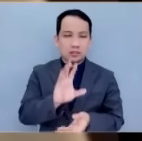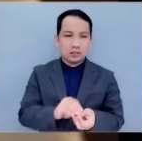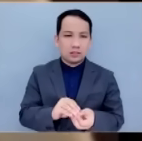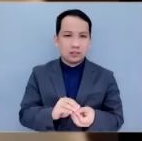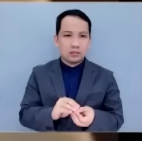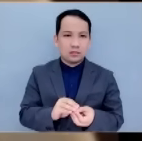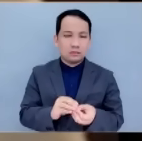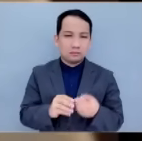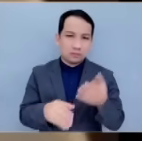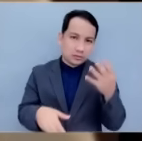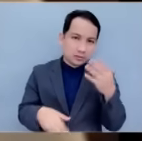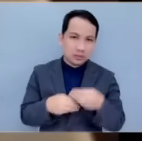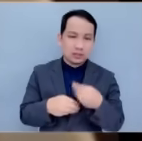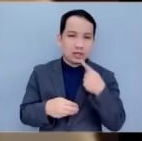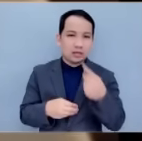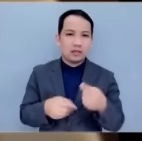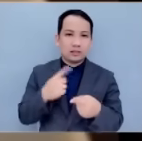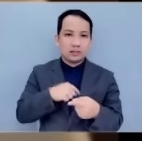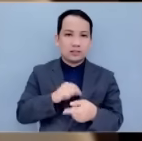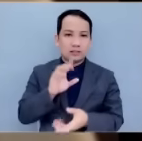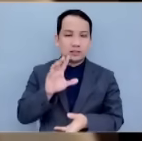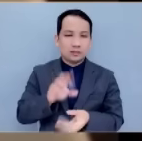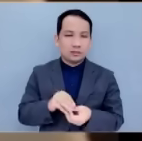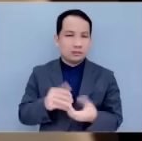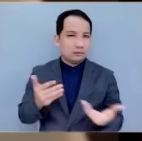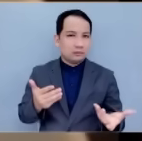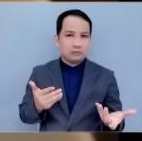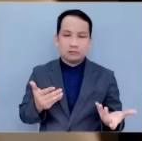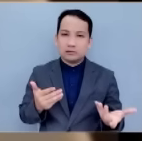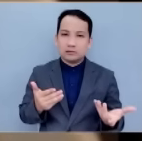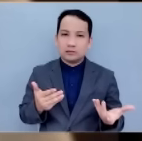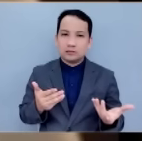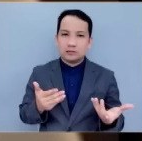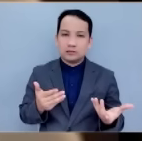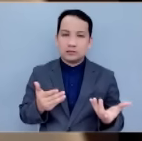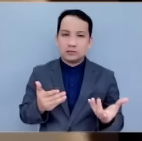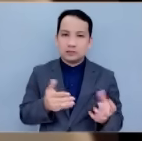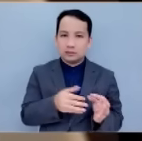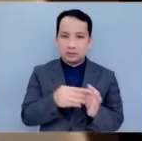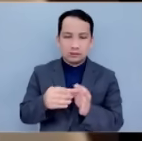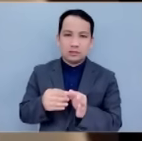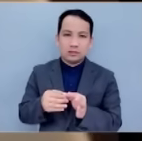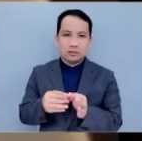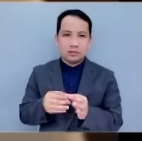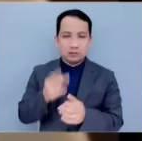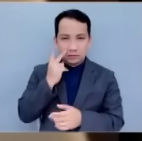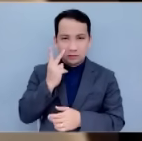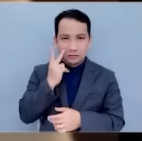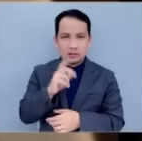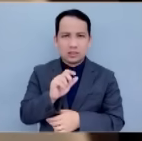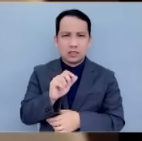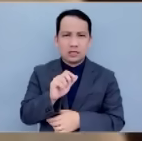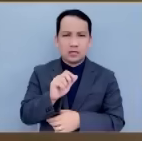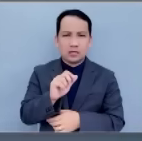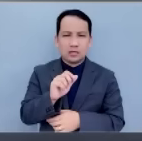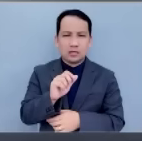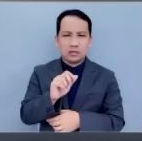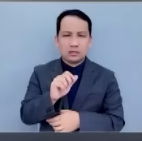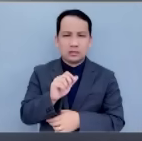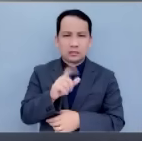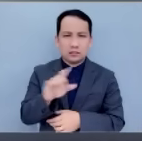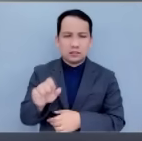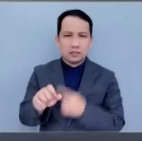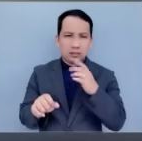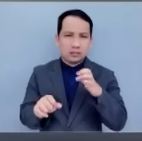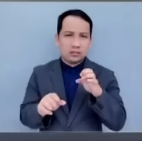gagrab po namin. Hindi po kami magdadalawang isip para po kay ate yun. Sabi ng Embahada